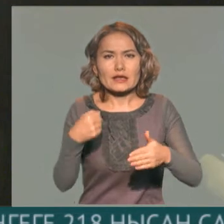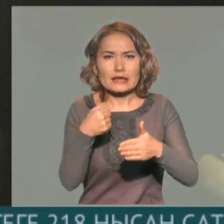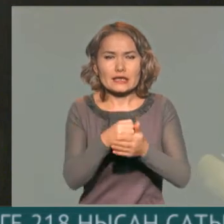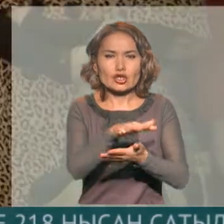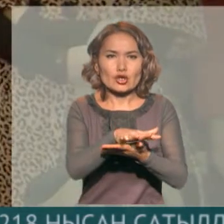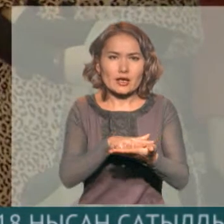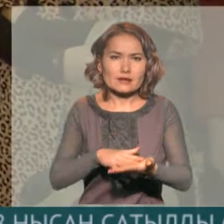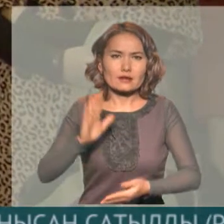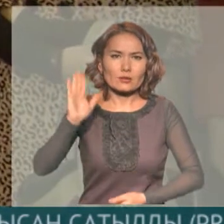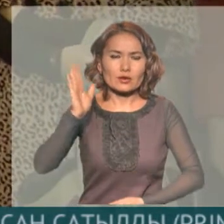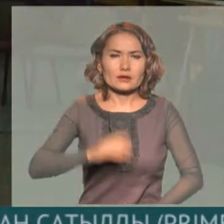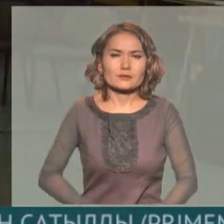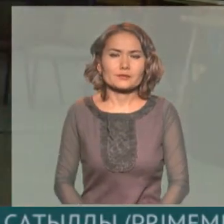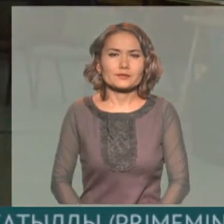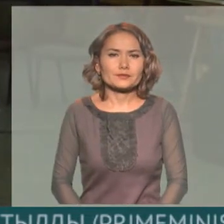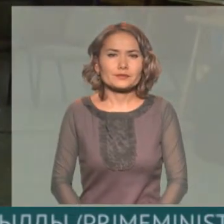жалғасады.